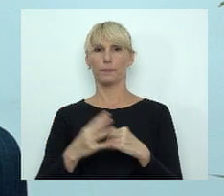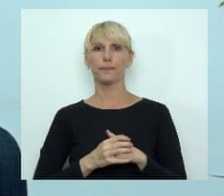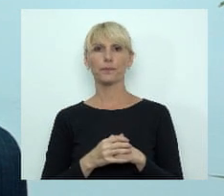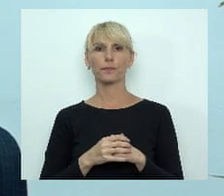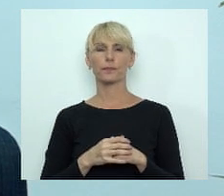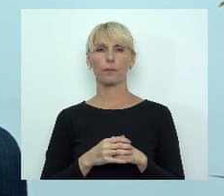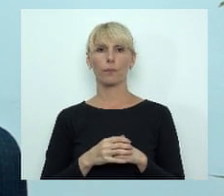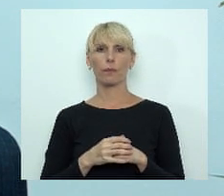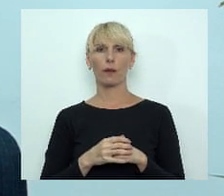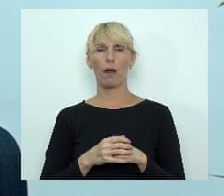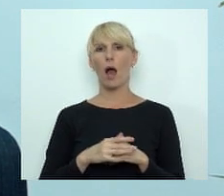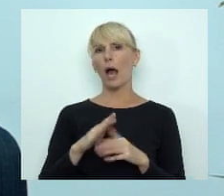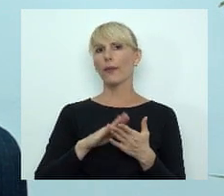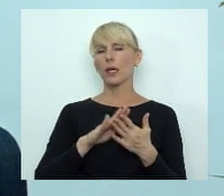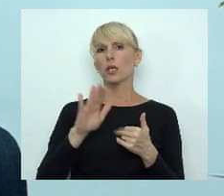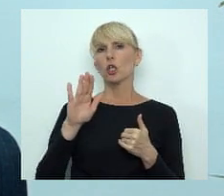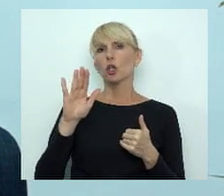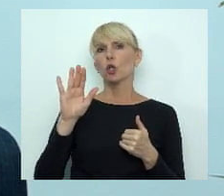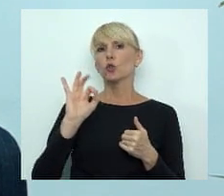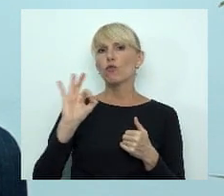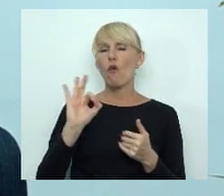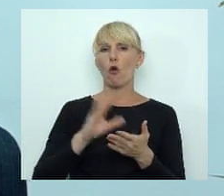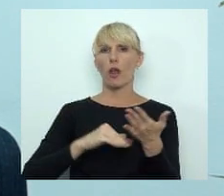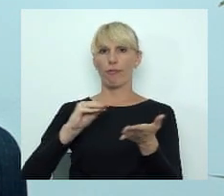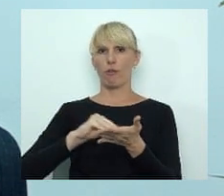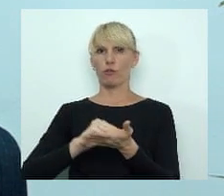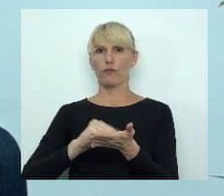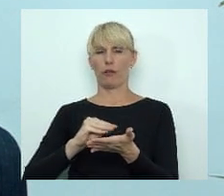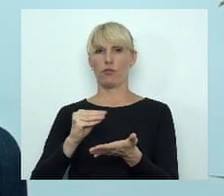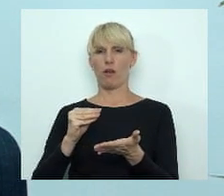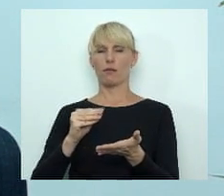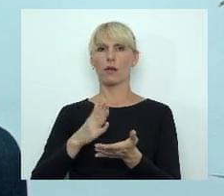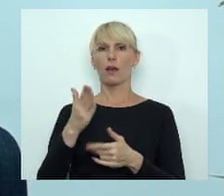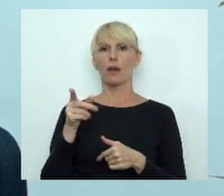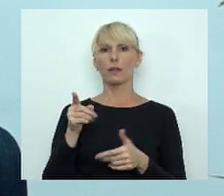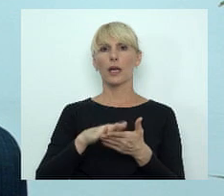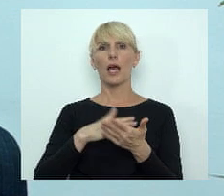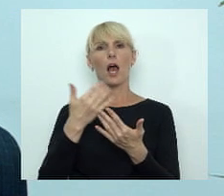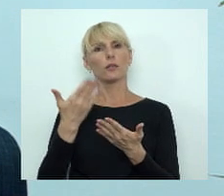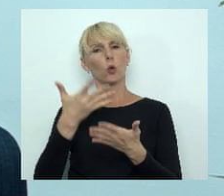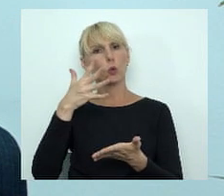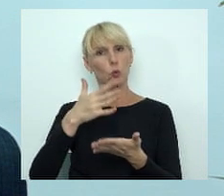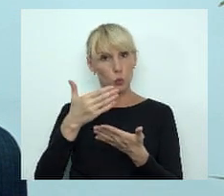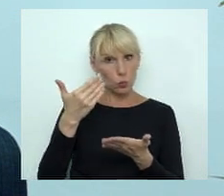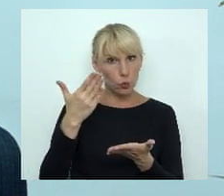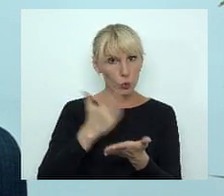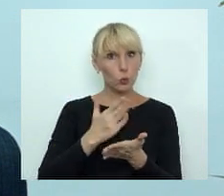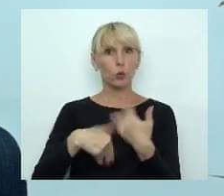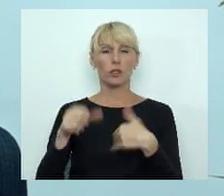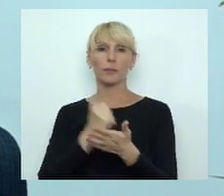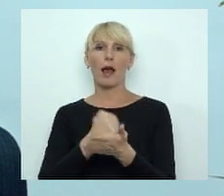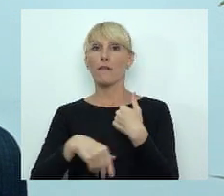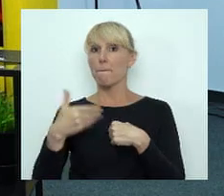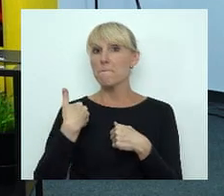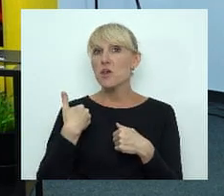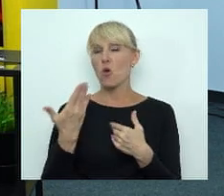powiedzieć tak ze swojego doświadczenia, czy już są jakieś problemy, jakieś się wydarzyły sprawy, no, którymi pani musiała się zająć jako radca prawny, pomóc,